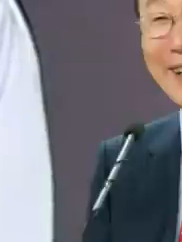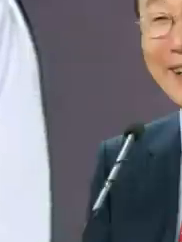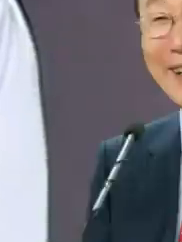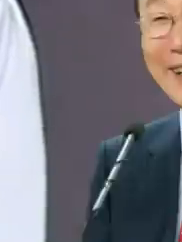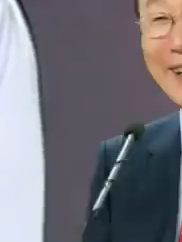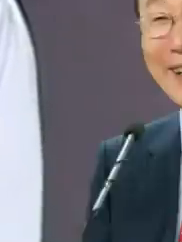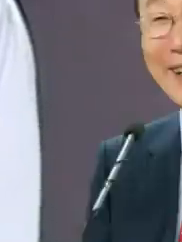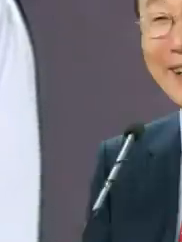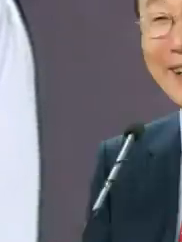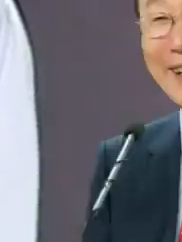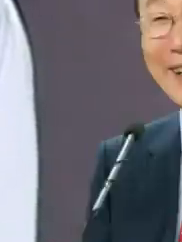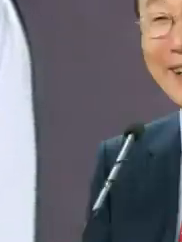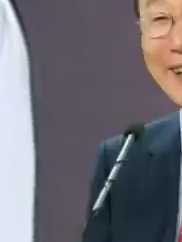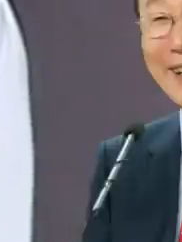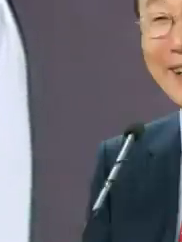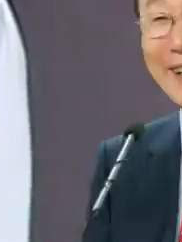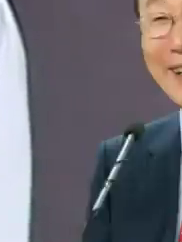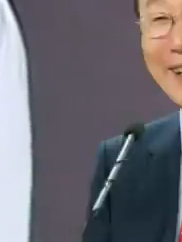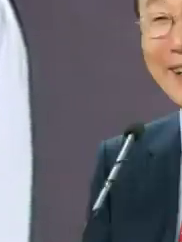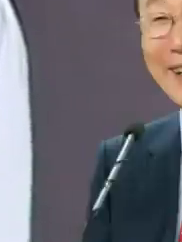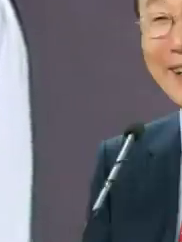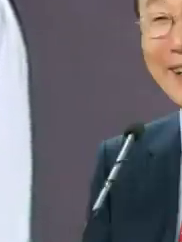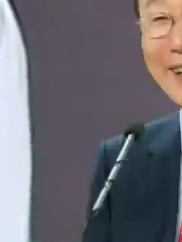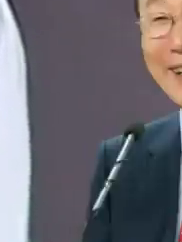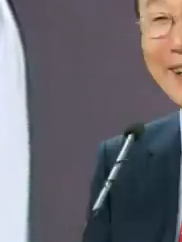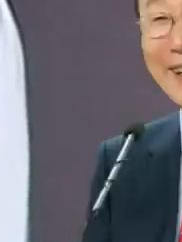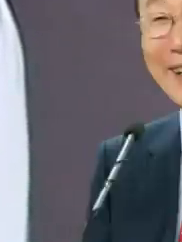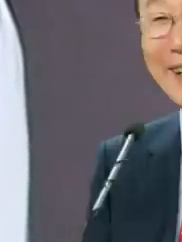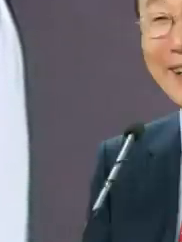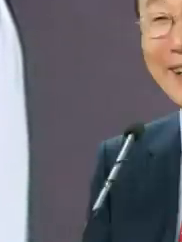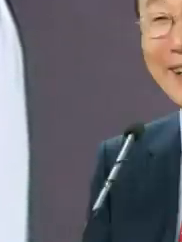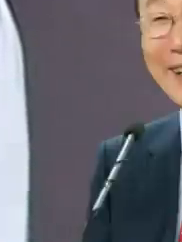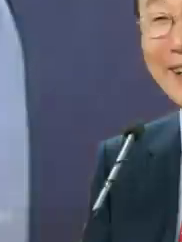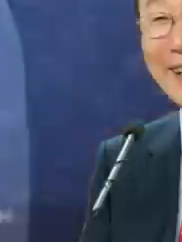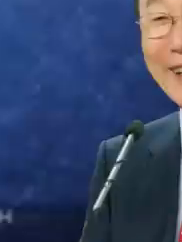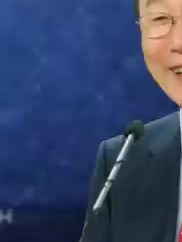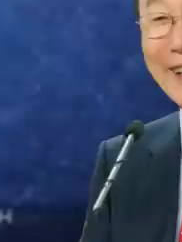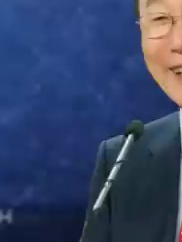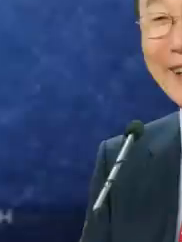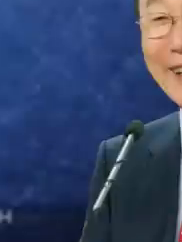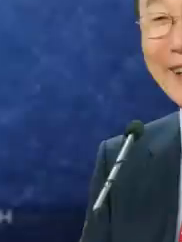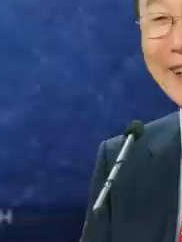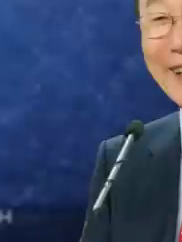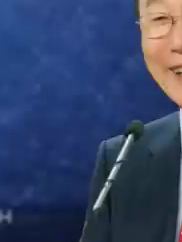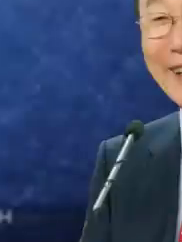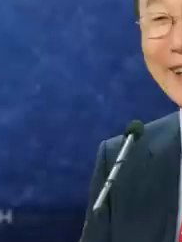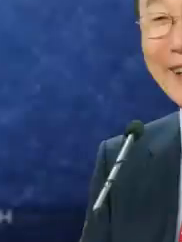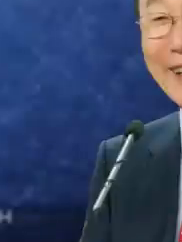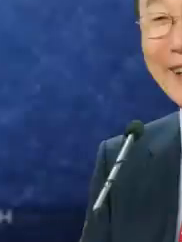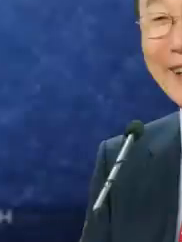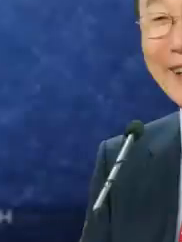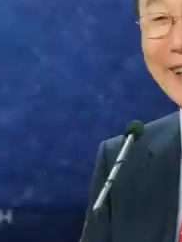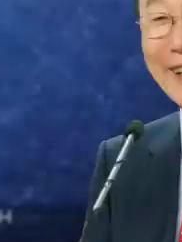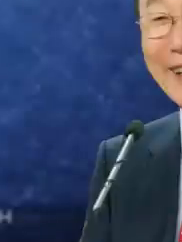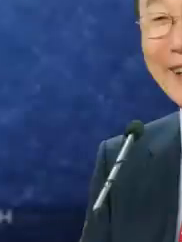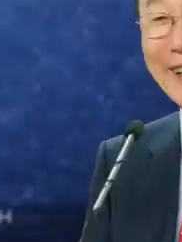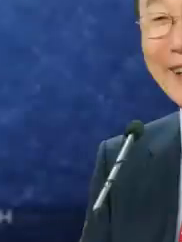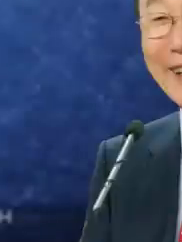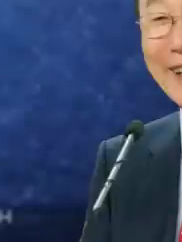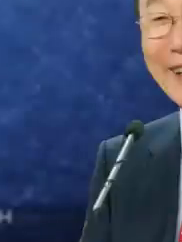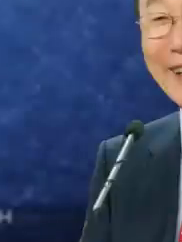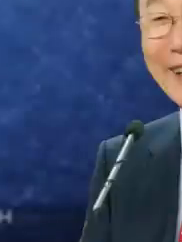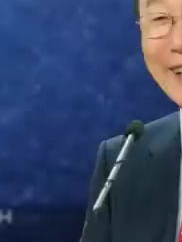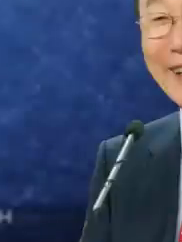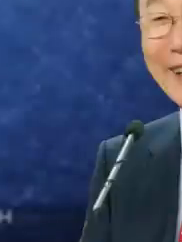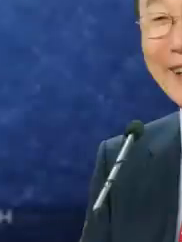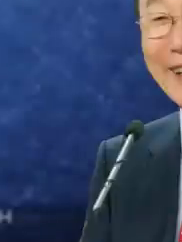오늘 은혜 받으실 말씀은 창세기 2장 18절 말씀입니다. 창세기 2장